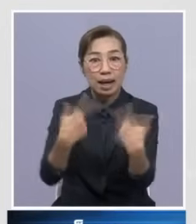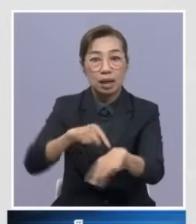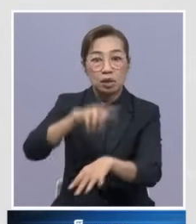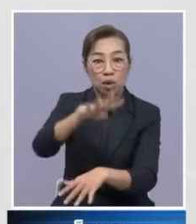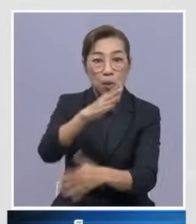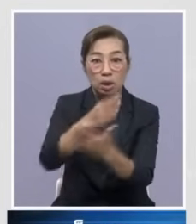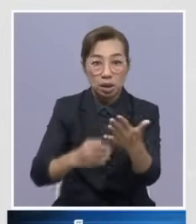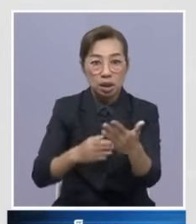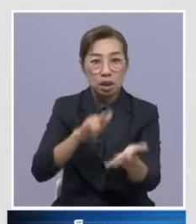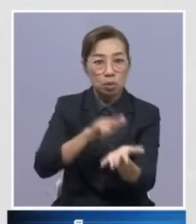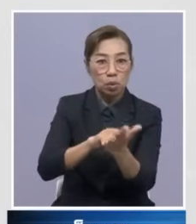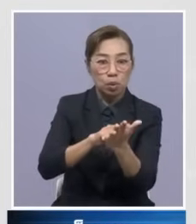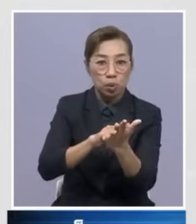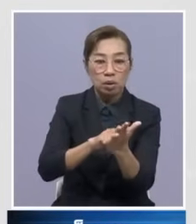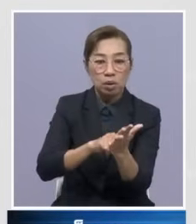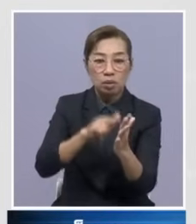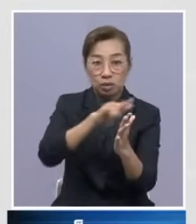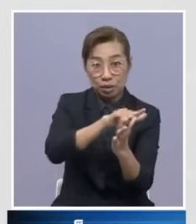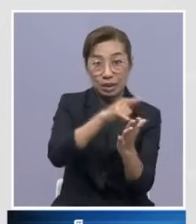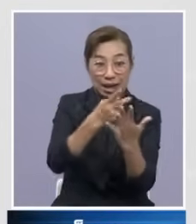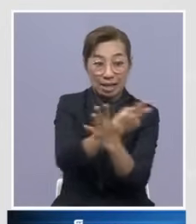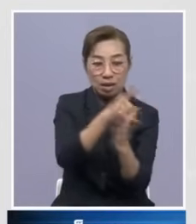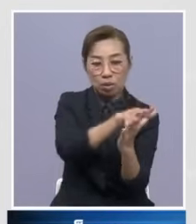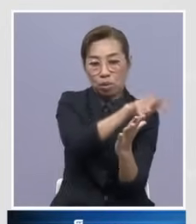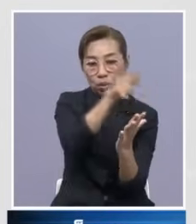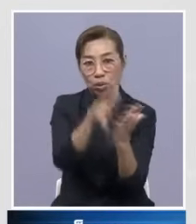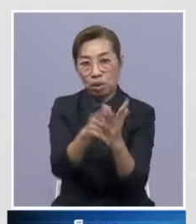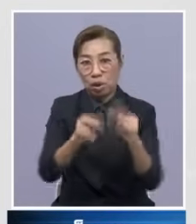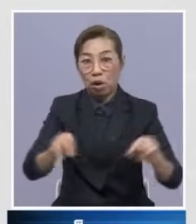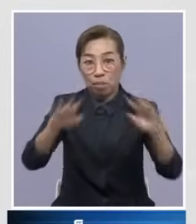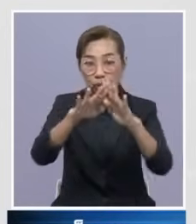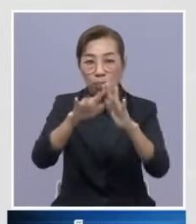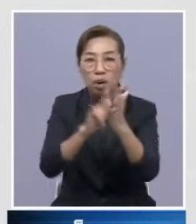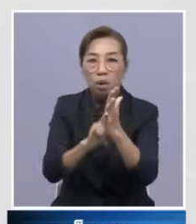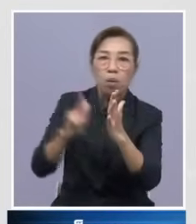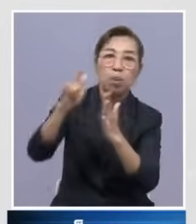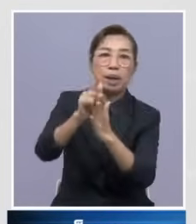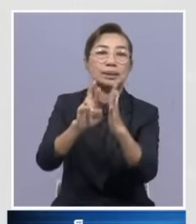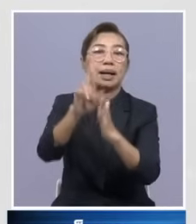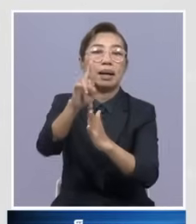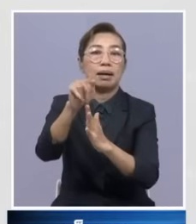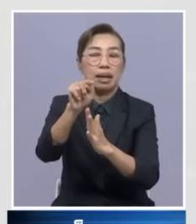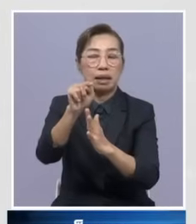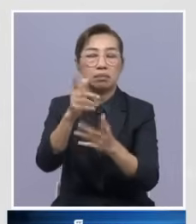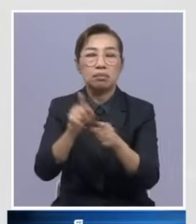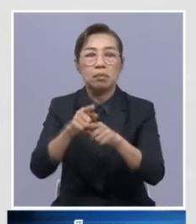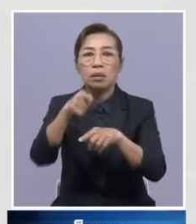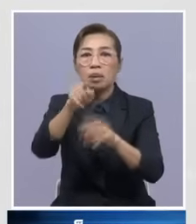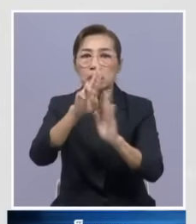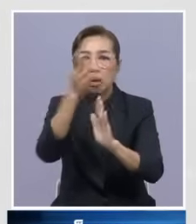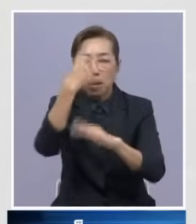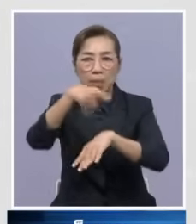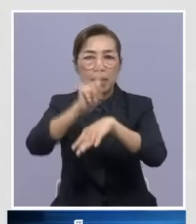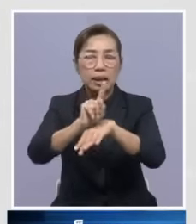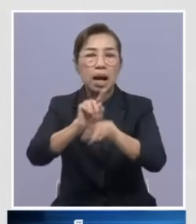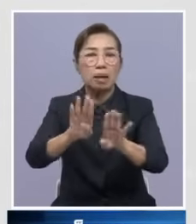เครื่องบินไปยังจังหวัดนครปฐมเพื่อไปยังท่าอากาศยานแม่ฟ้าหลวงจังหวัดเชียงรายเป็นประธานเปิดงานมหกรรมศิล